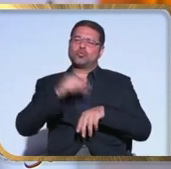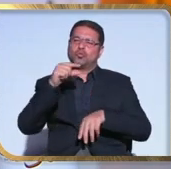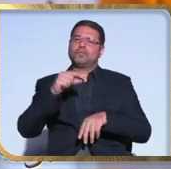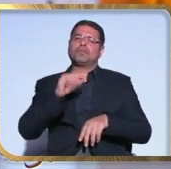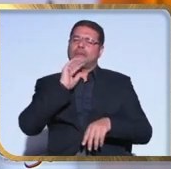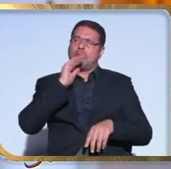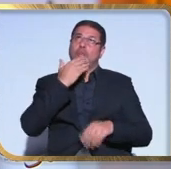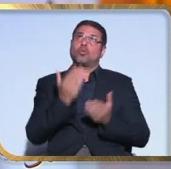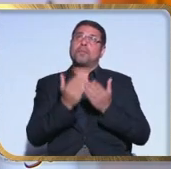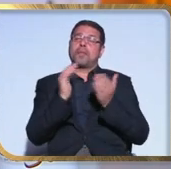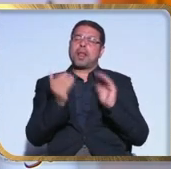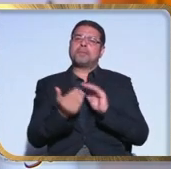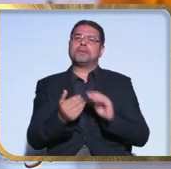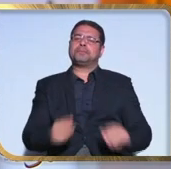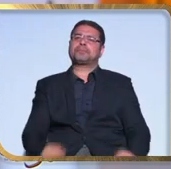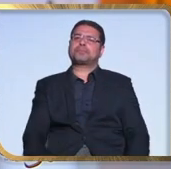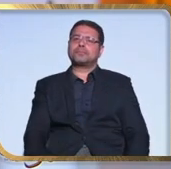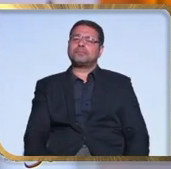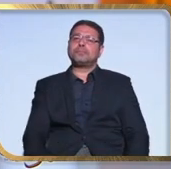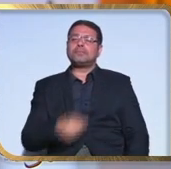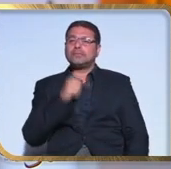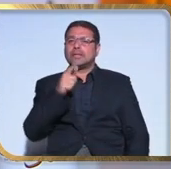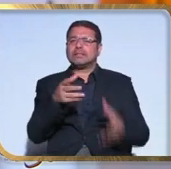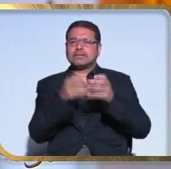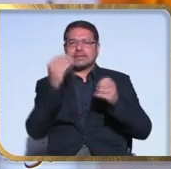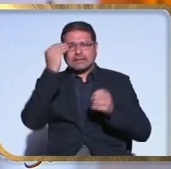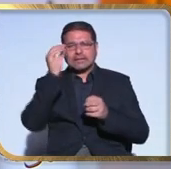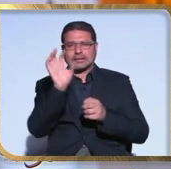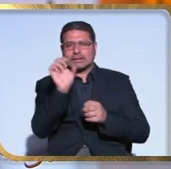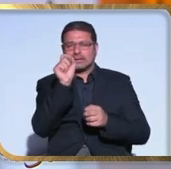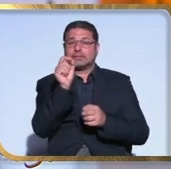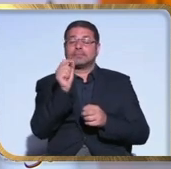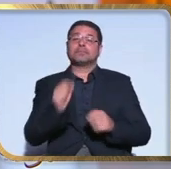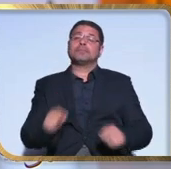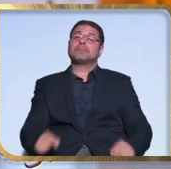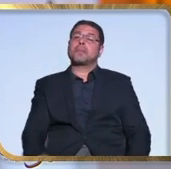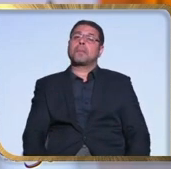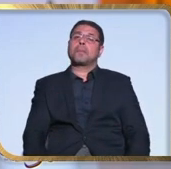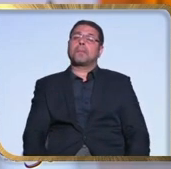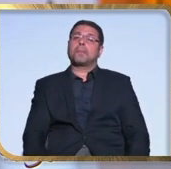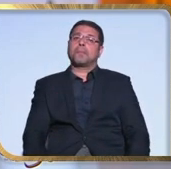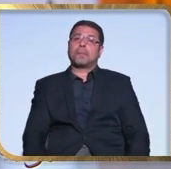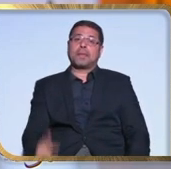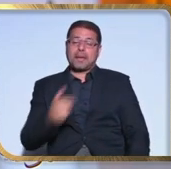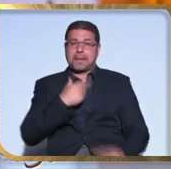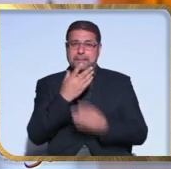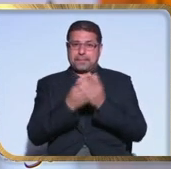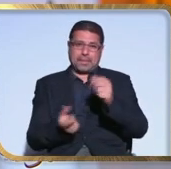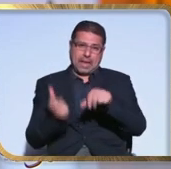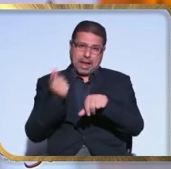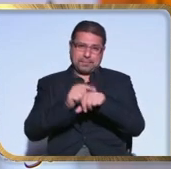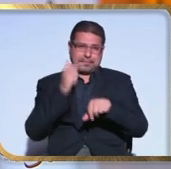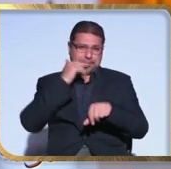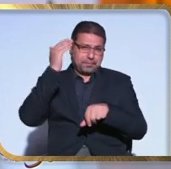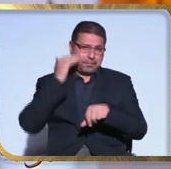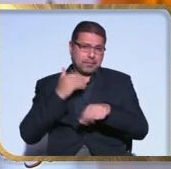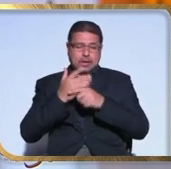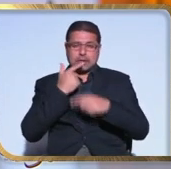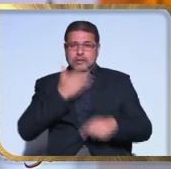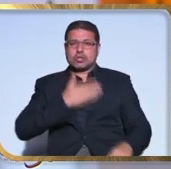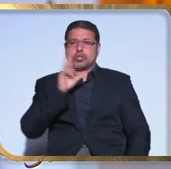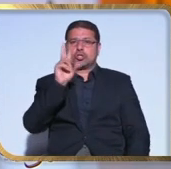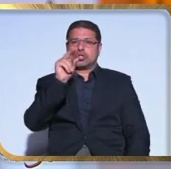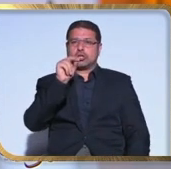لله رب العالمين ا في استفسار معلش اتفضلي ا انا بنت عمتك كانت بنوته 20 سنه